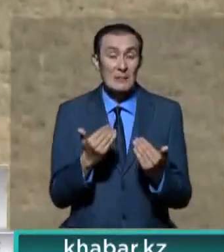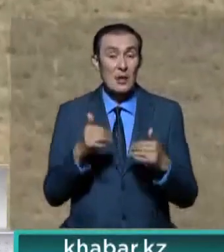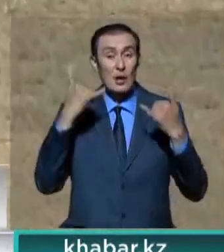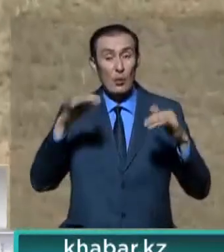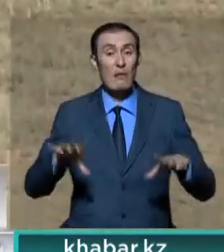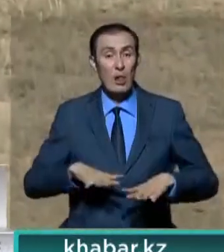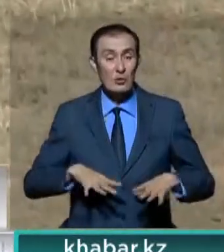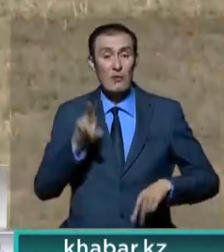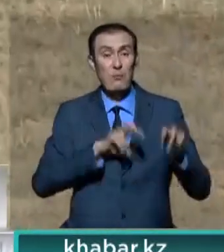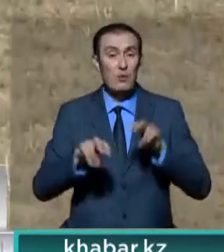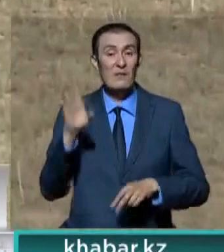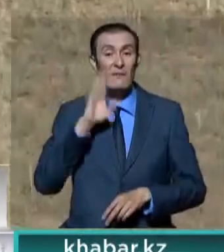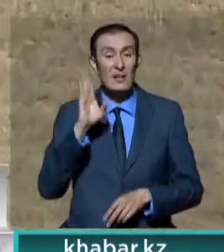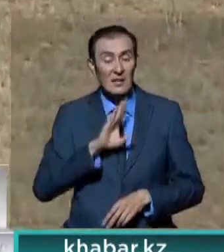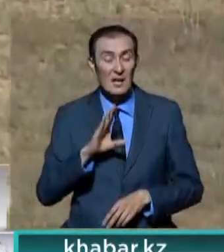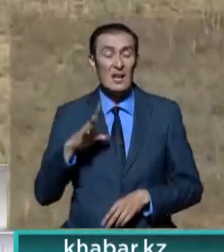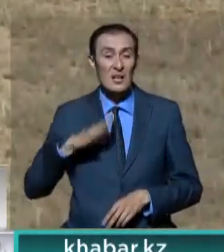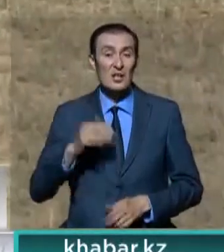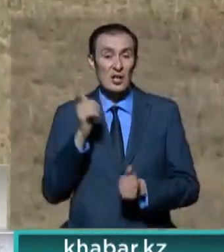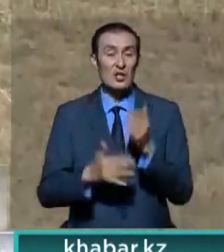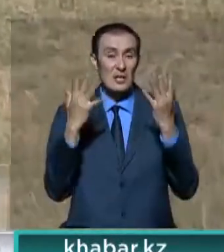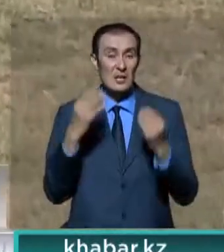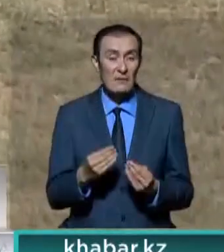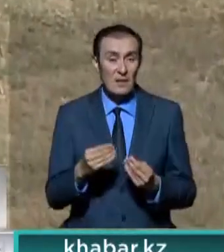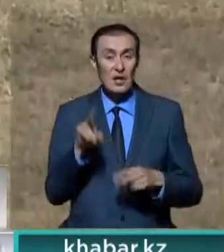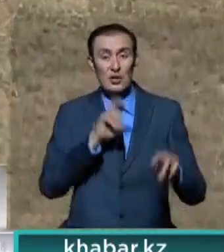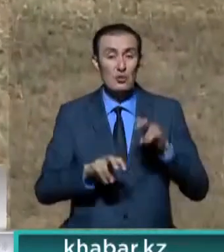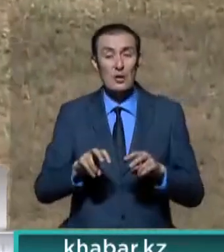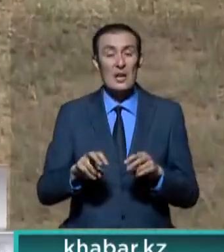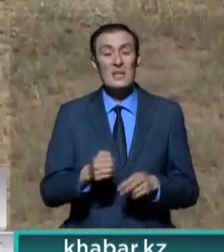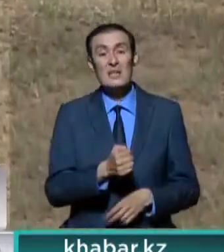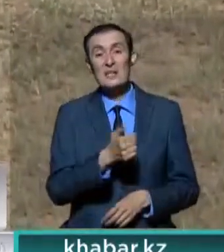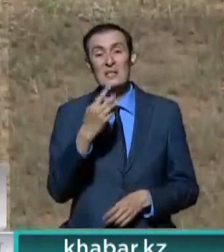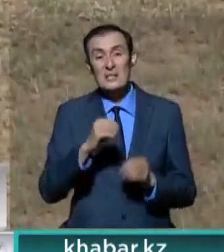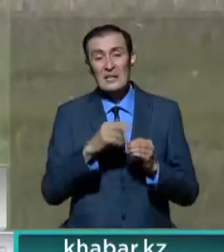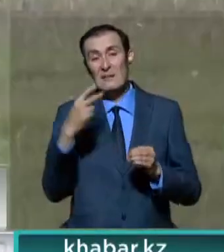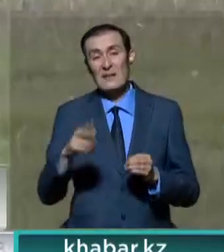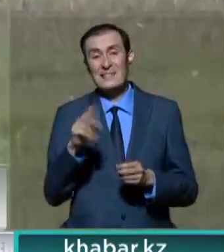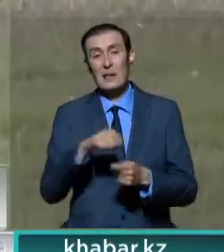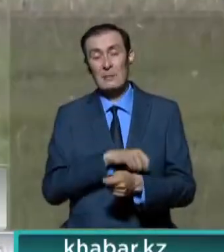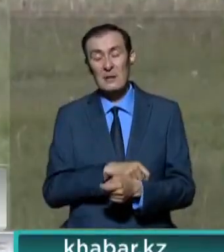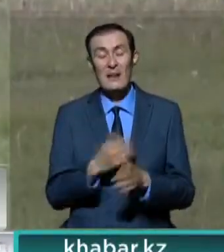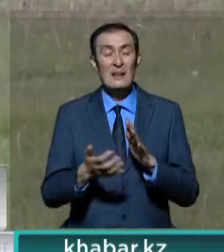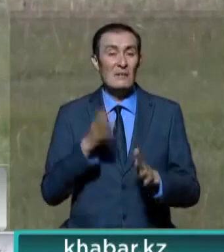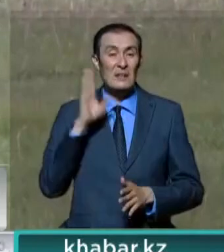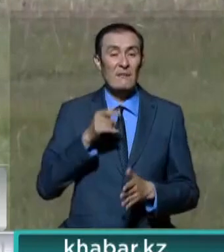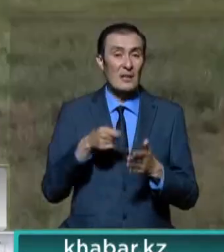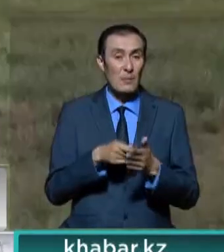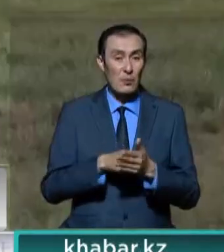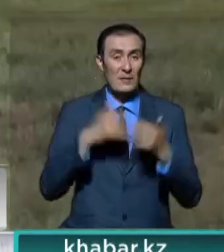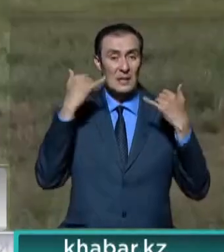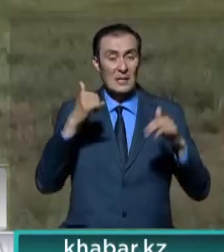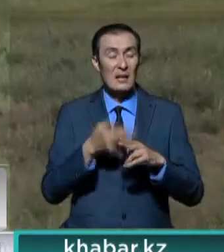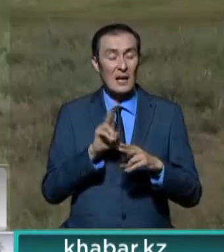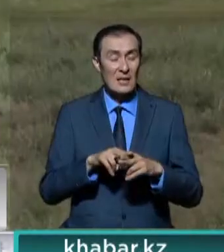и лошади в поисках водоемов ежедневно проходят по несколько десятков километров. Нехватка водопоев для скота, говорят